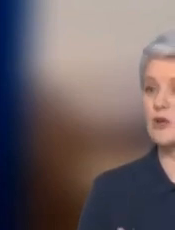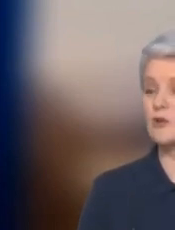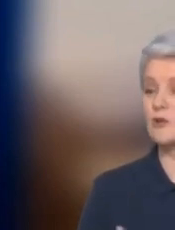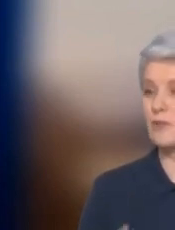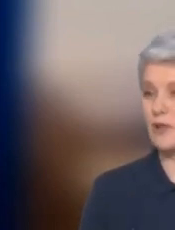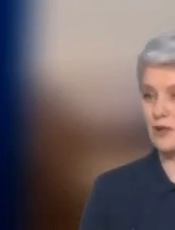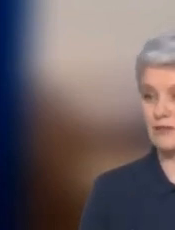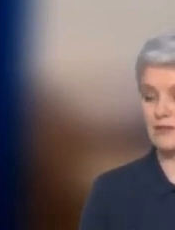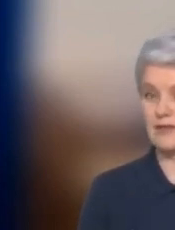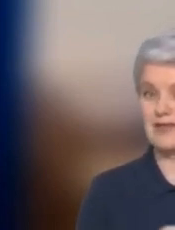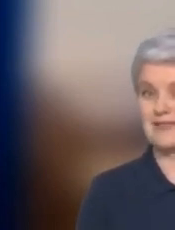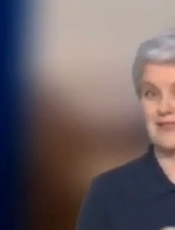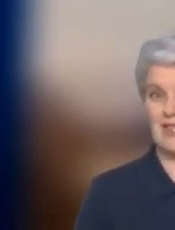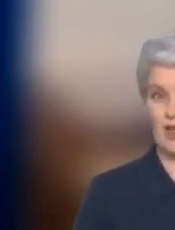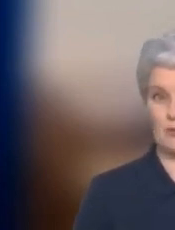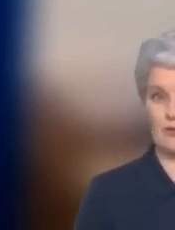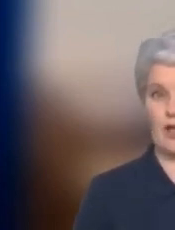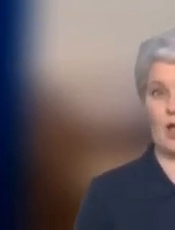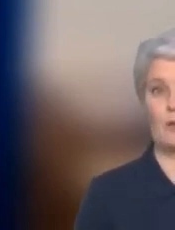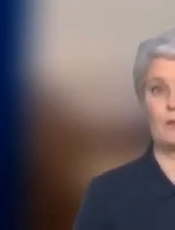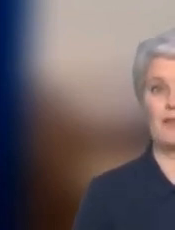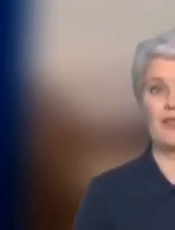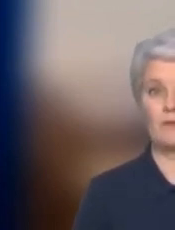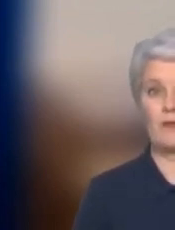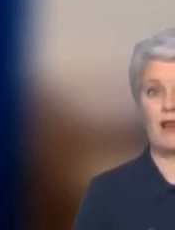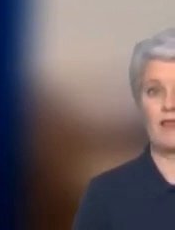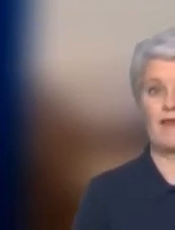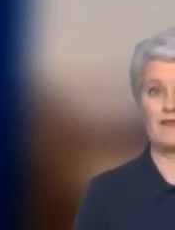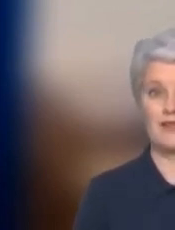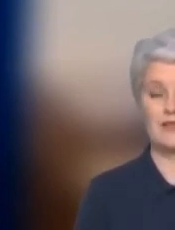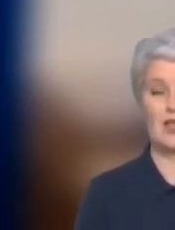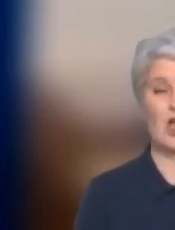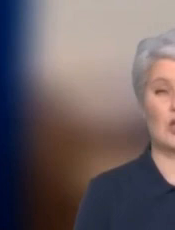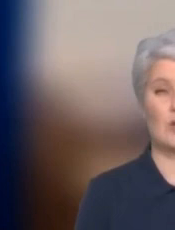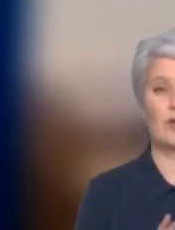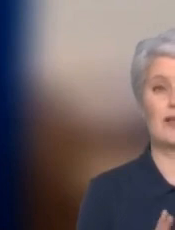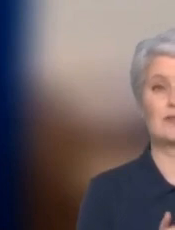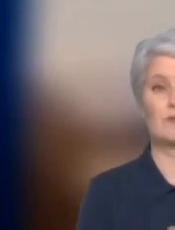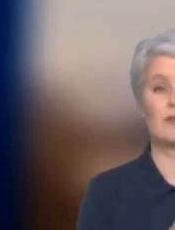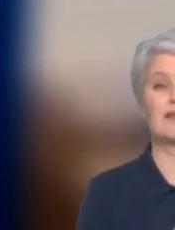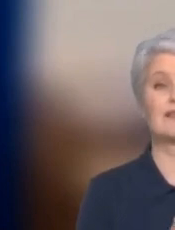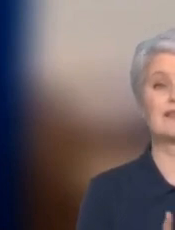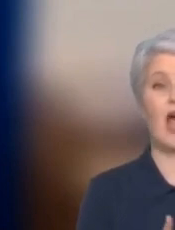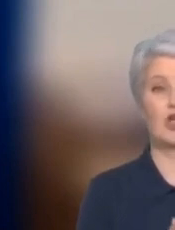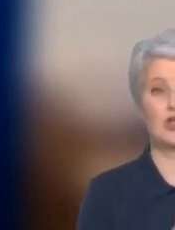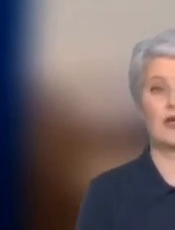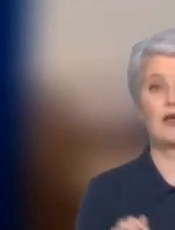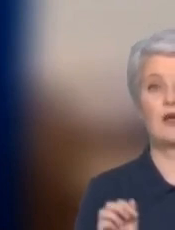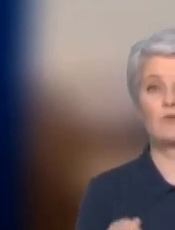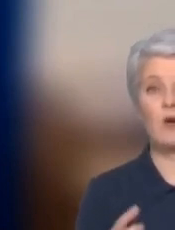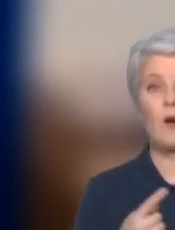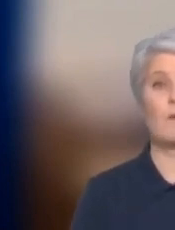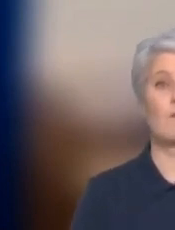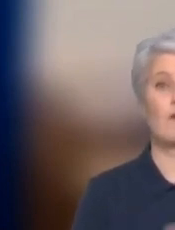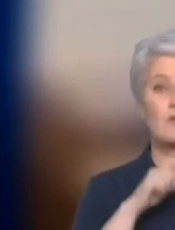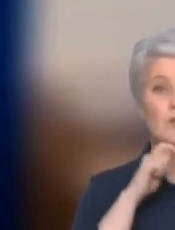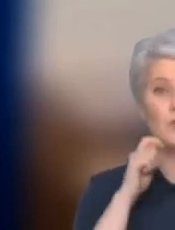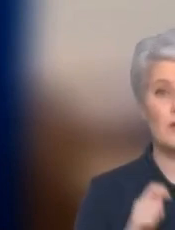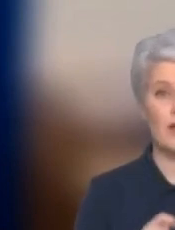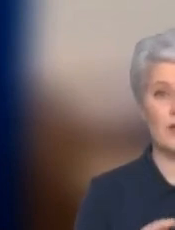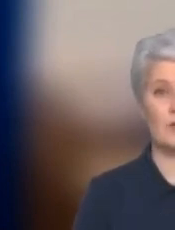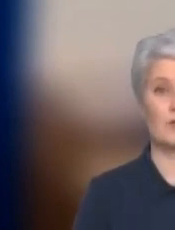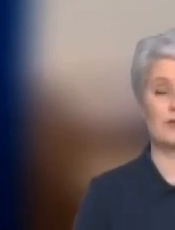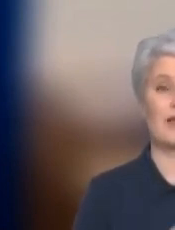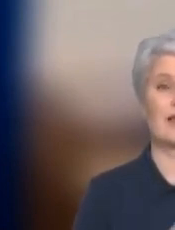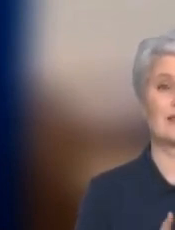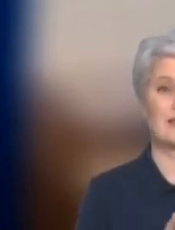з яких сплачуючи самостійно принаймні мінімальний внесок, точно зберігають собі страховий стаж і зможуть, повернувшись в Україну, цей